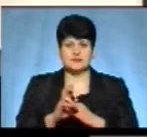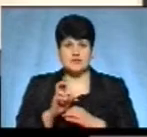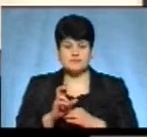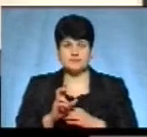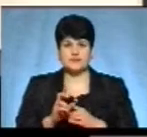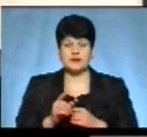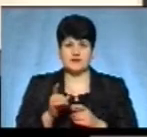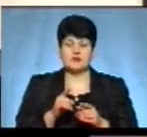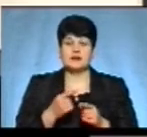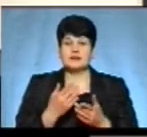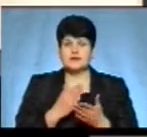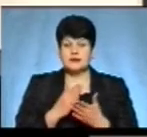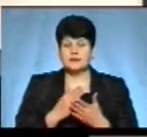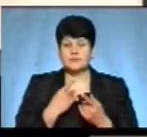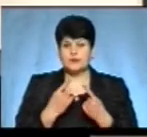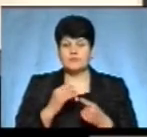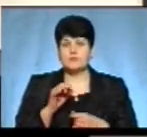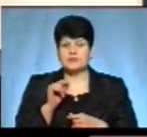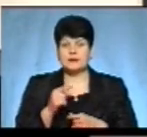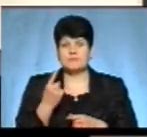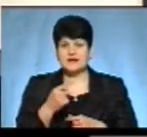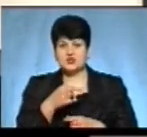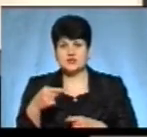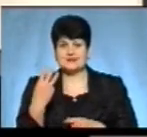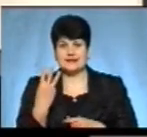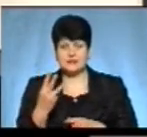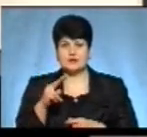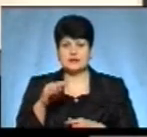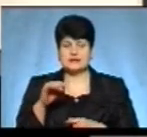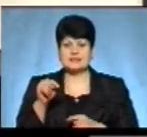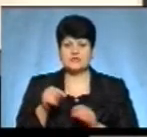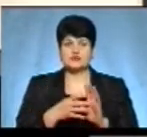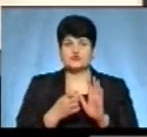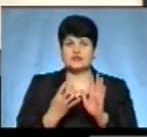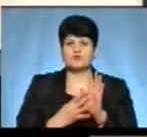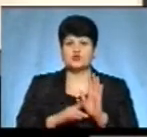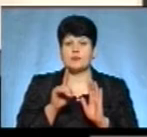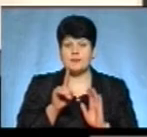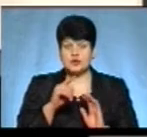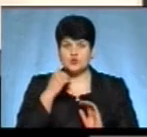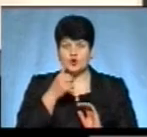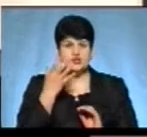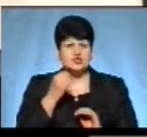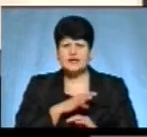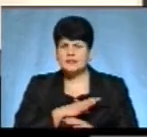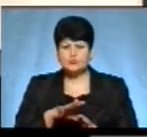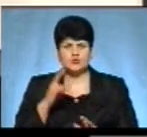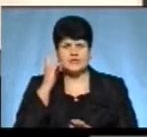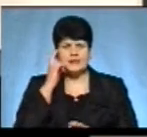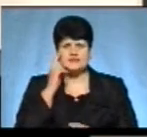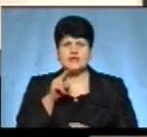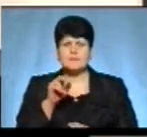малознаний факт, йдеться про те, що 1-3 листопада 1991 року ще не було Київського патріархату.